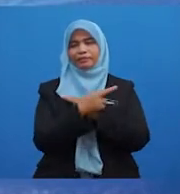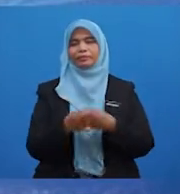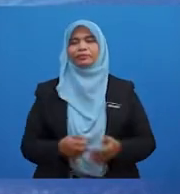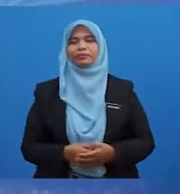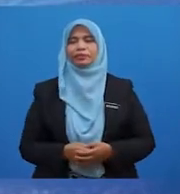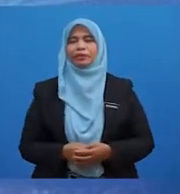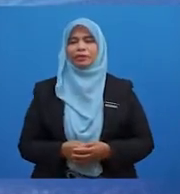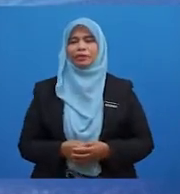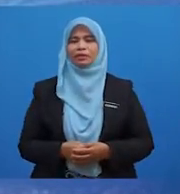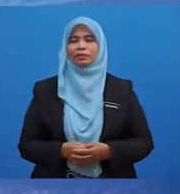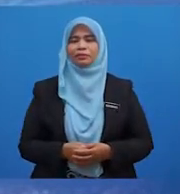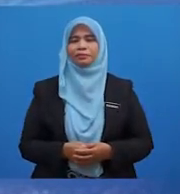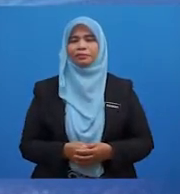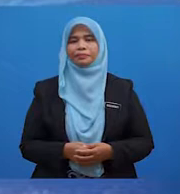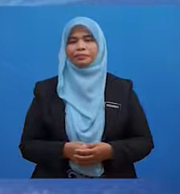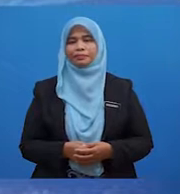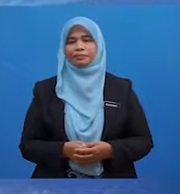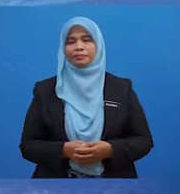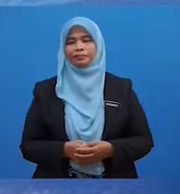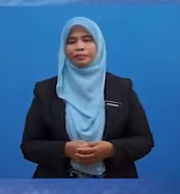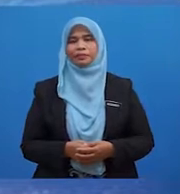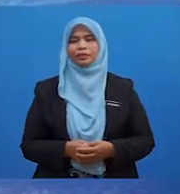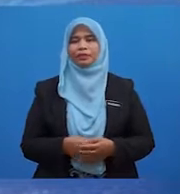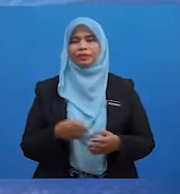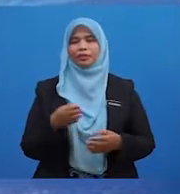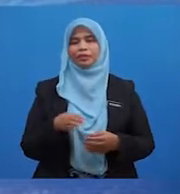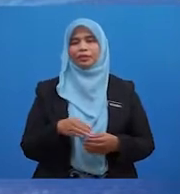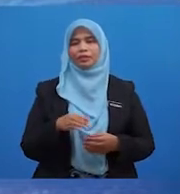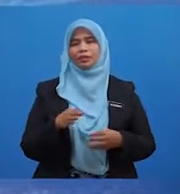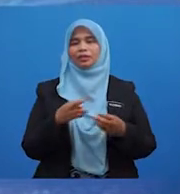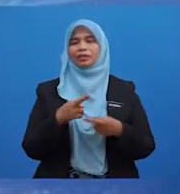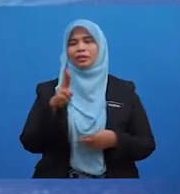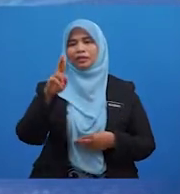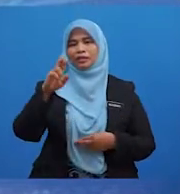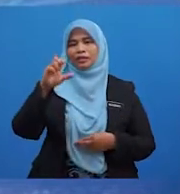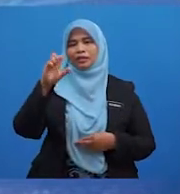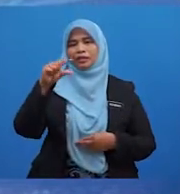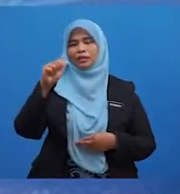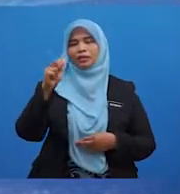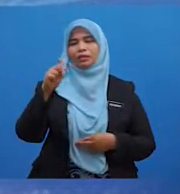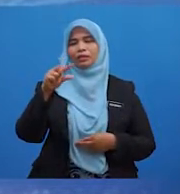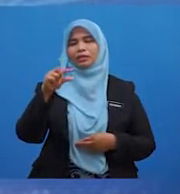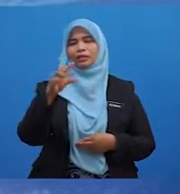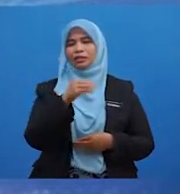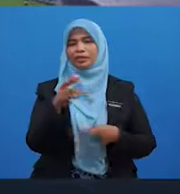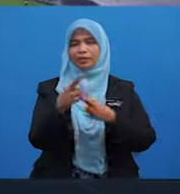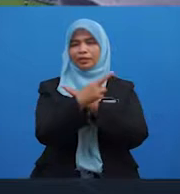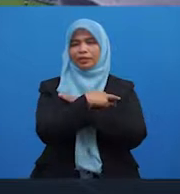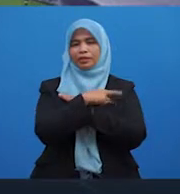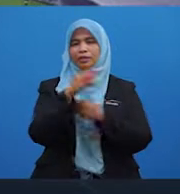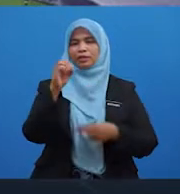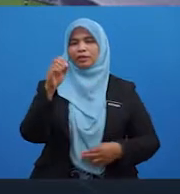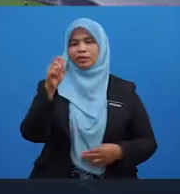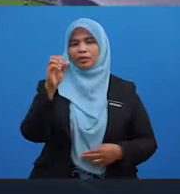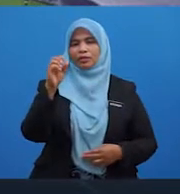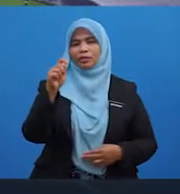Fokus utama relaksasi otot progresif ini adalah kepada proses meregang dan merehatkan otot.